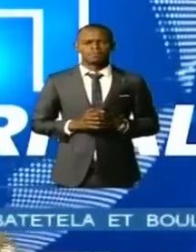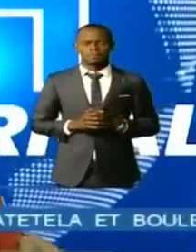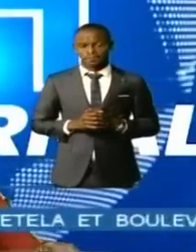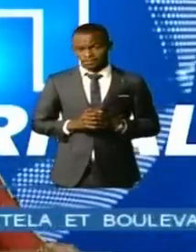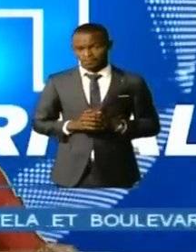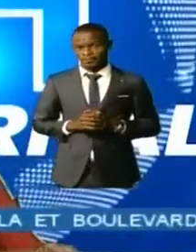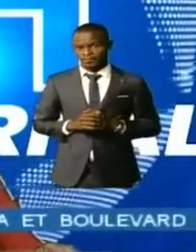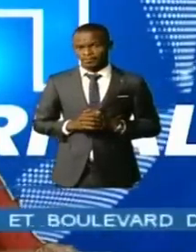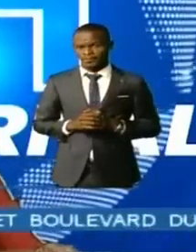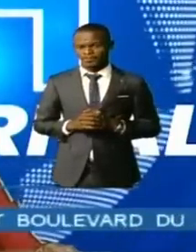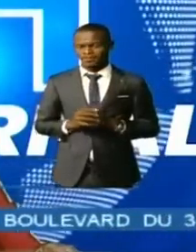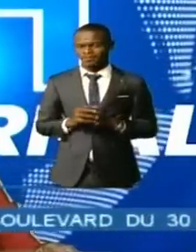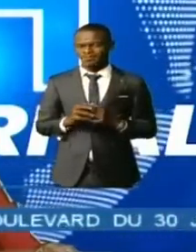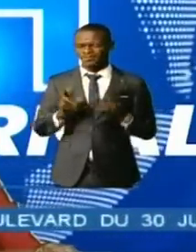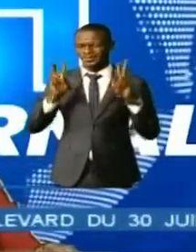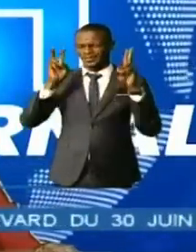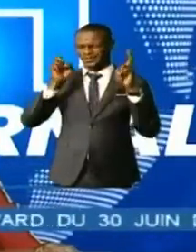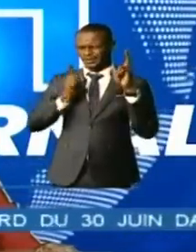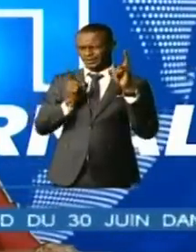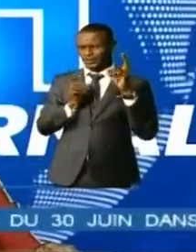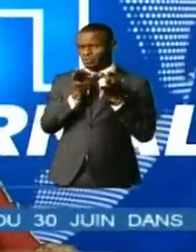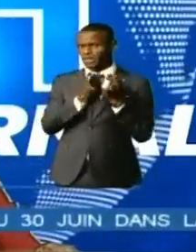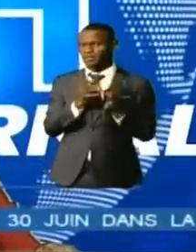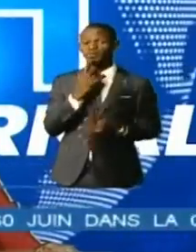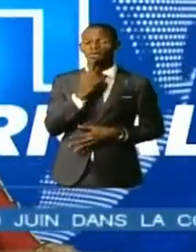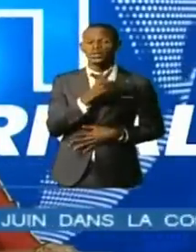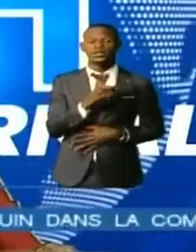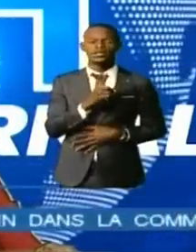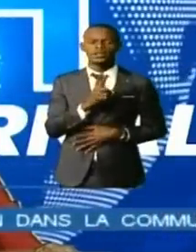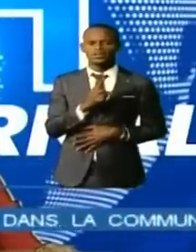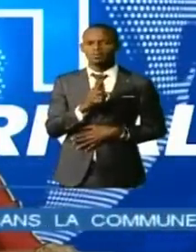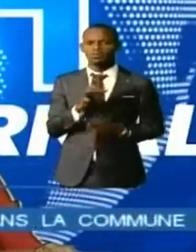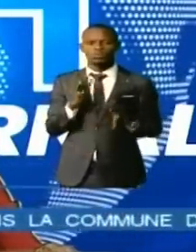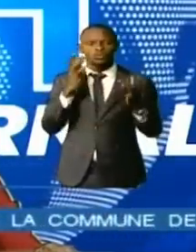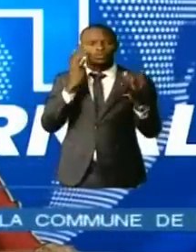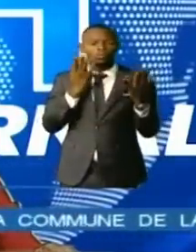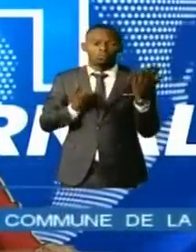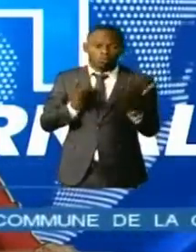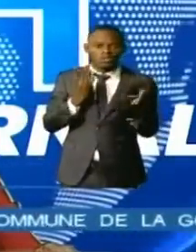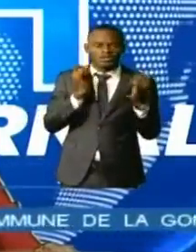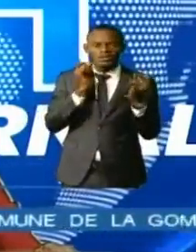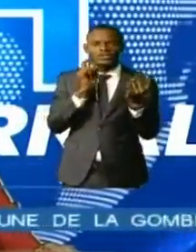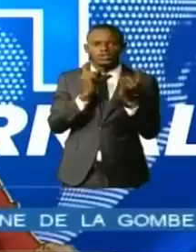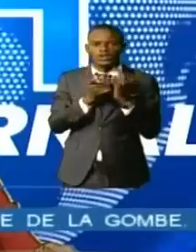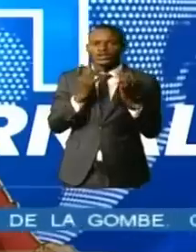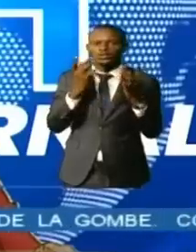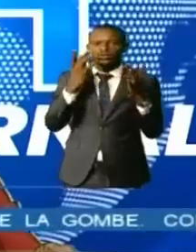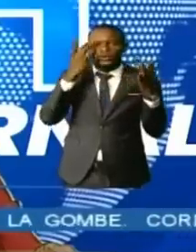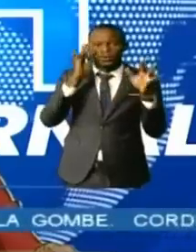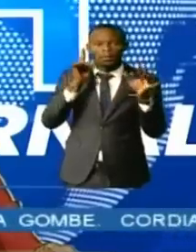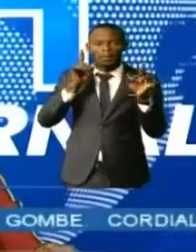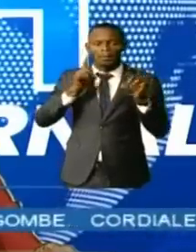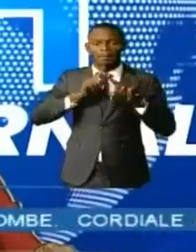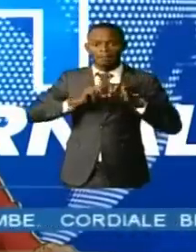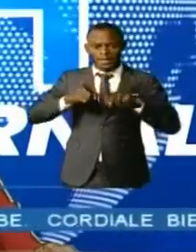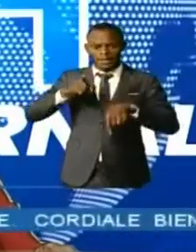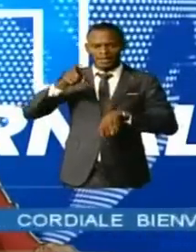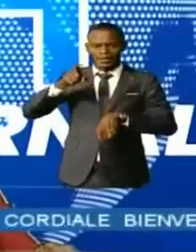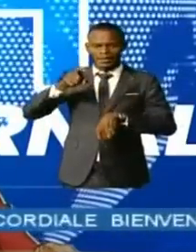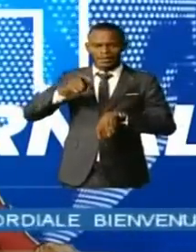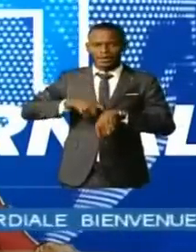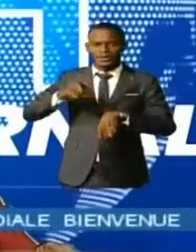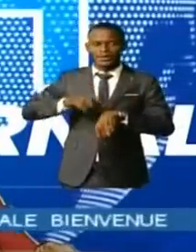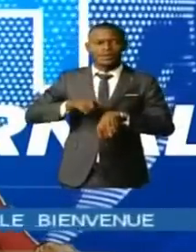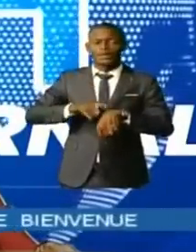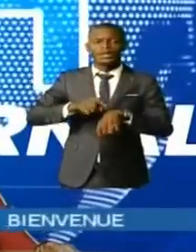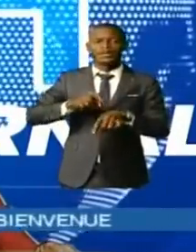J'ai dit au sommaire, sauf changement de dernière minute, le pape François va se rendre en République démocratique du Congo à partir de ce 2 juillet.